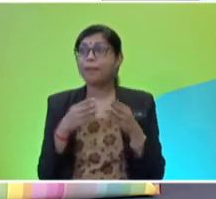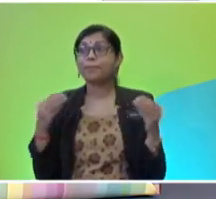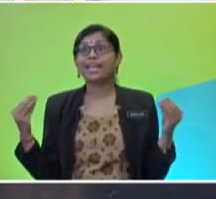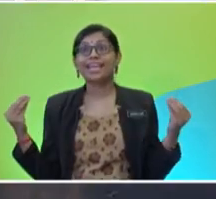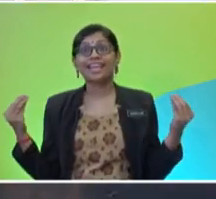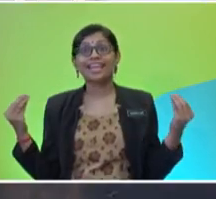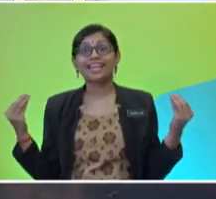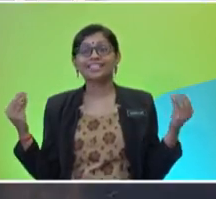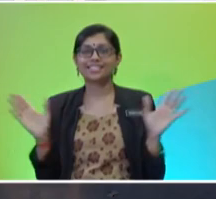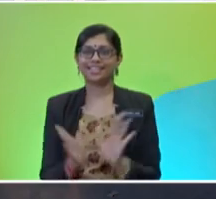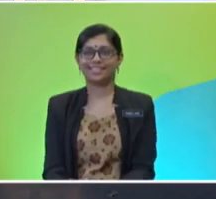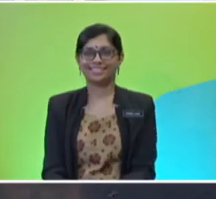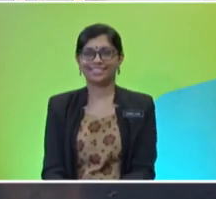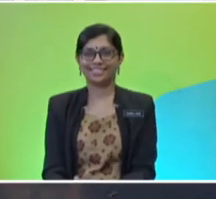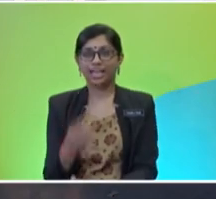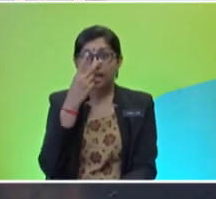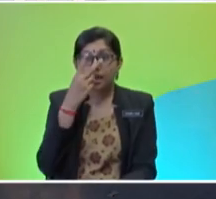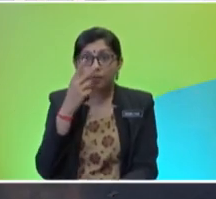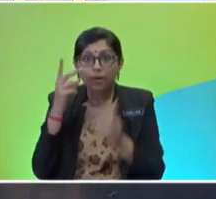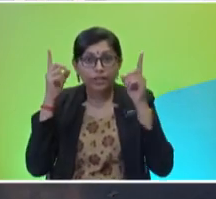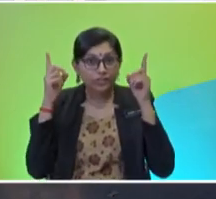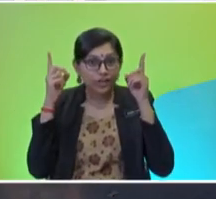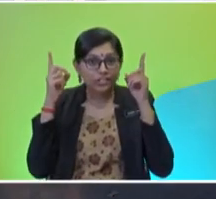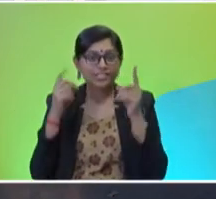cikgu. Nampak tak?